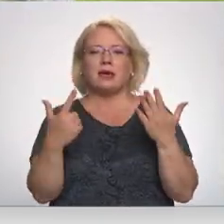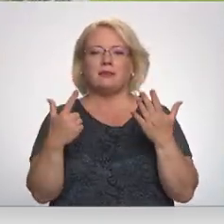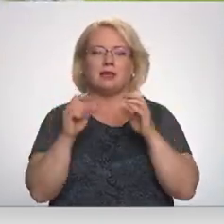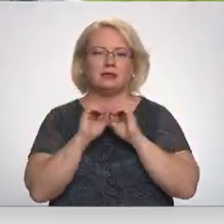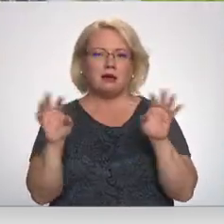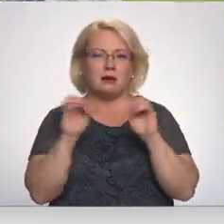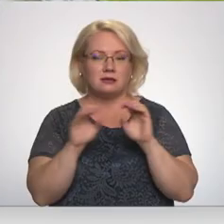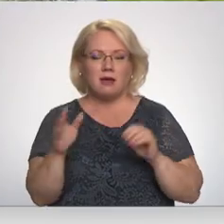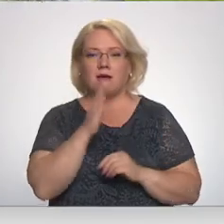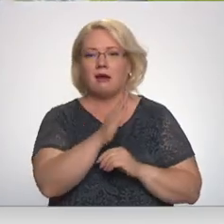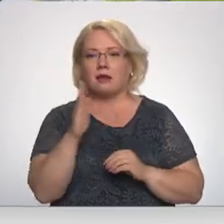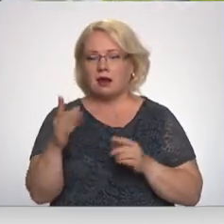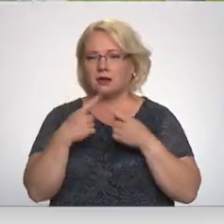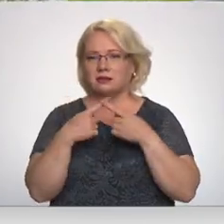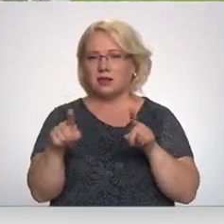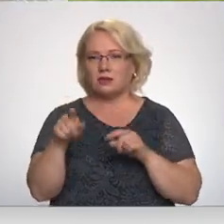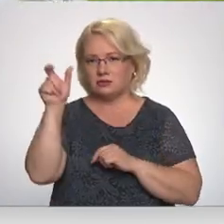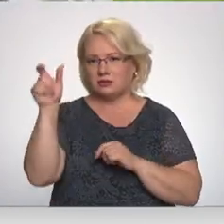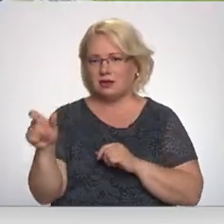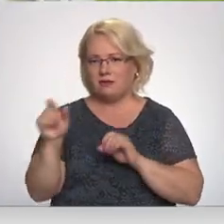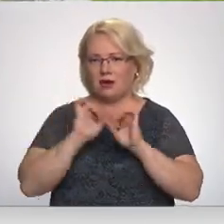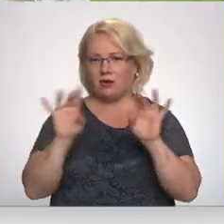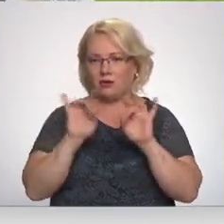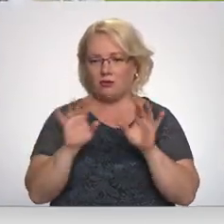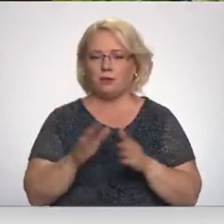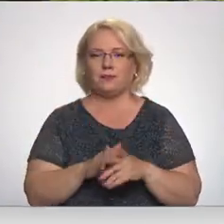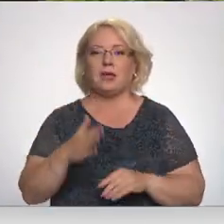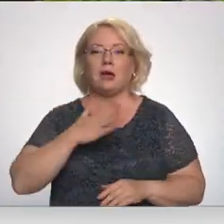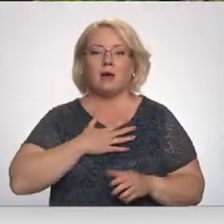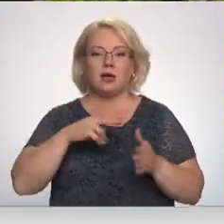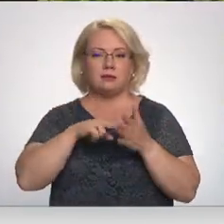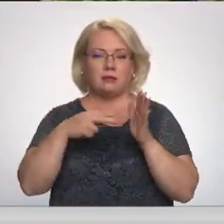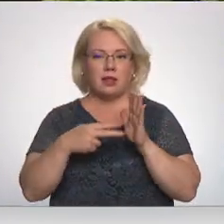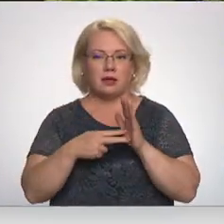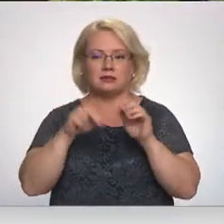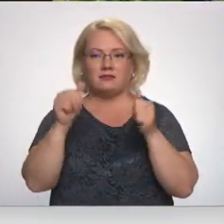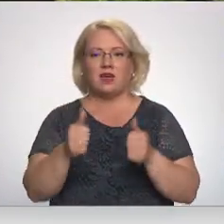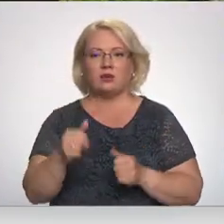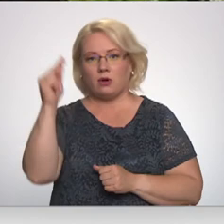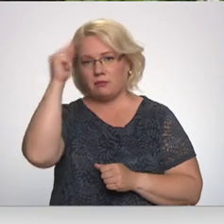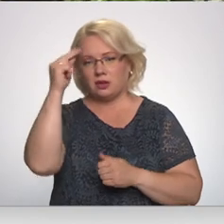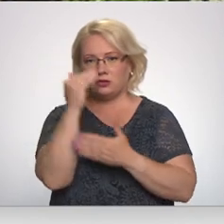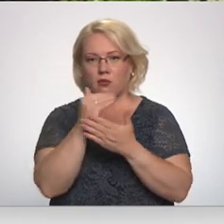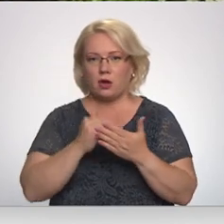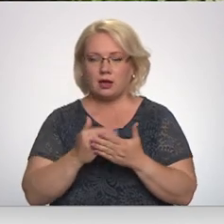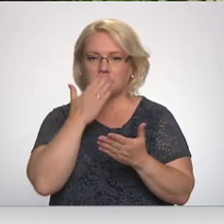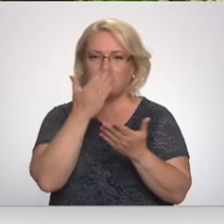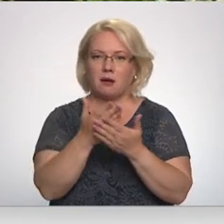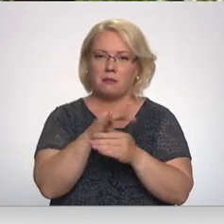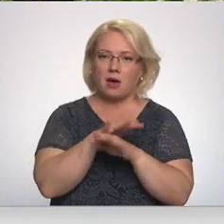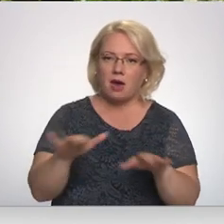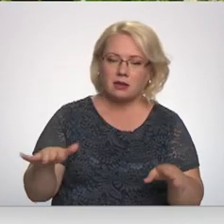nostāsti, katrā ar citu stāstnieku. Mans plāns ir veidot mācību programmu, kas rādītu gan bērniem,